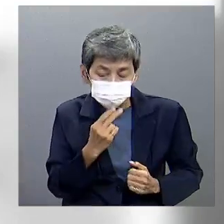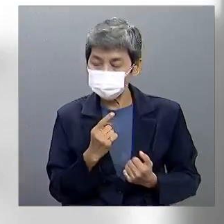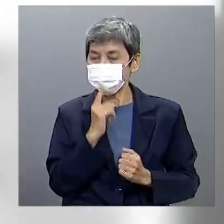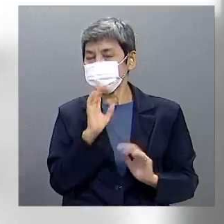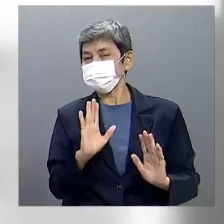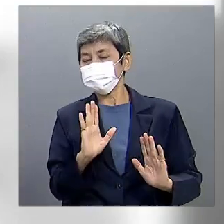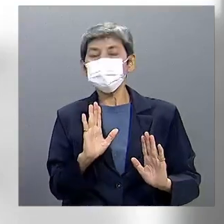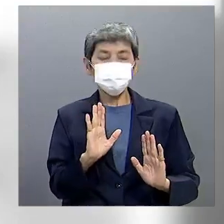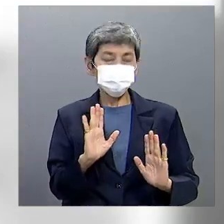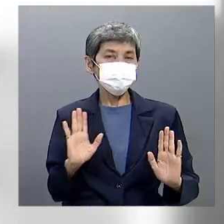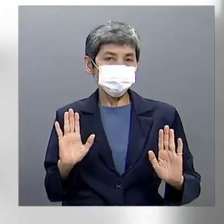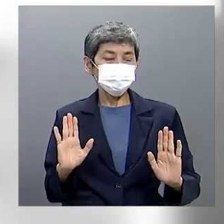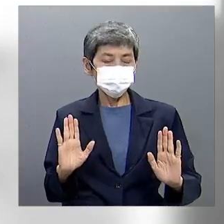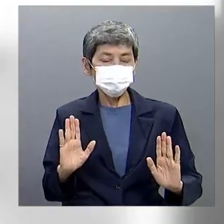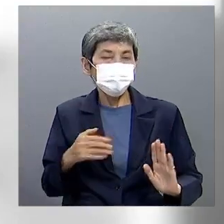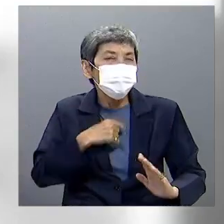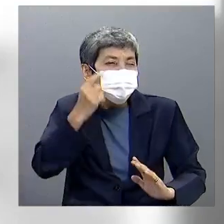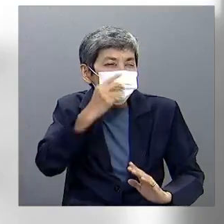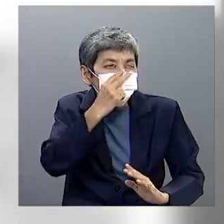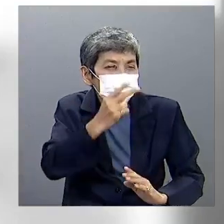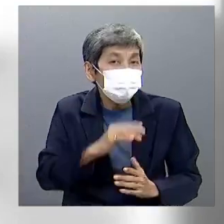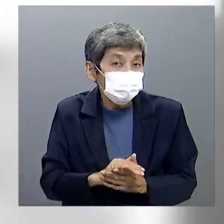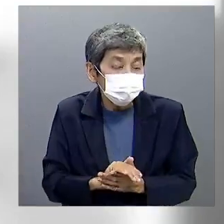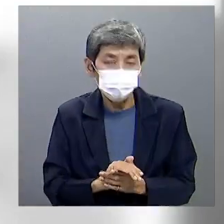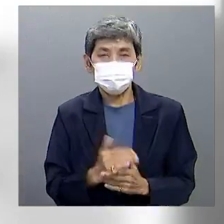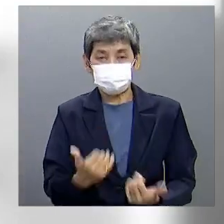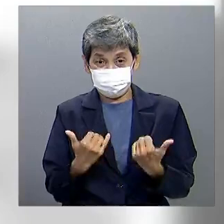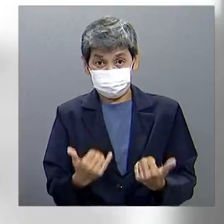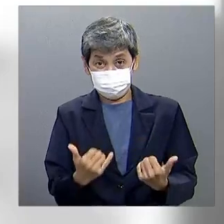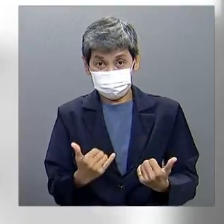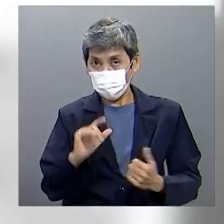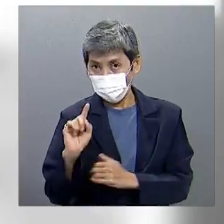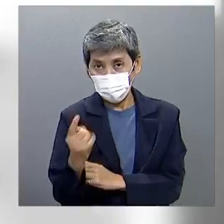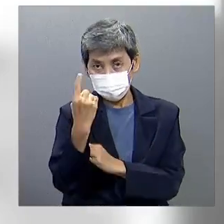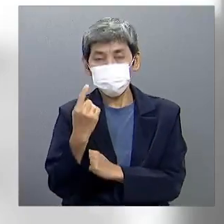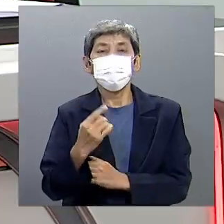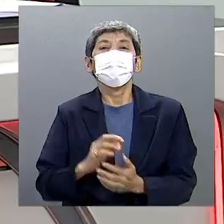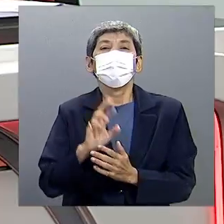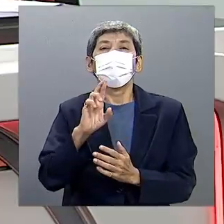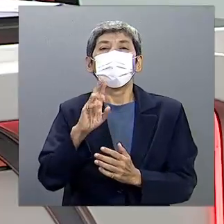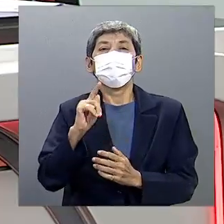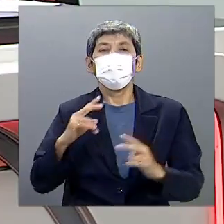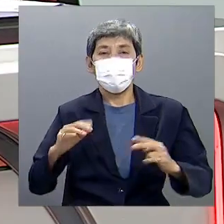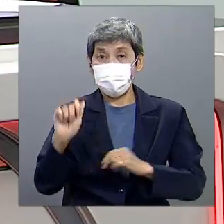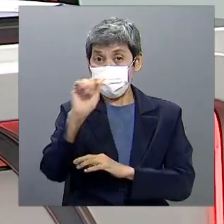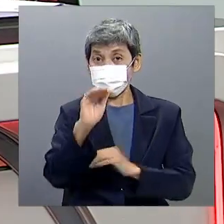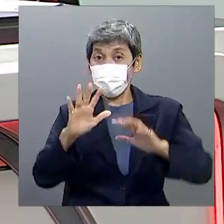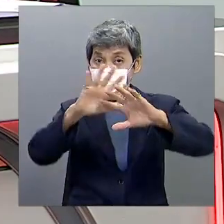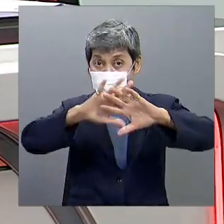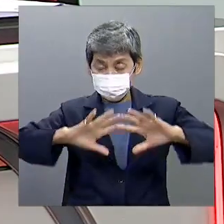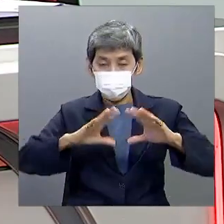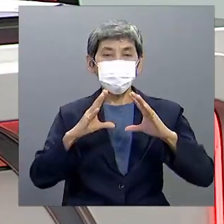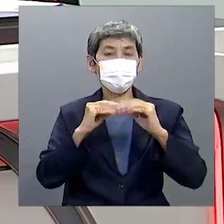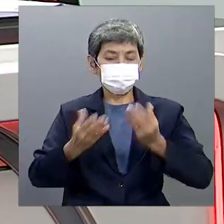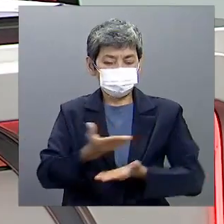ขณะนี้แต่ว่าคุณผู้ชมน่าติดตามเหมือนกันเนื่องจากว่าวันนี้เป็นวันแรกที่รัฐมนตรีต่างประเทศของอาเซียนไปประชุมหารือกัน